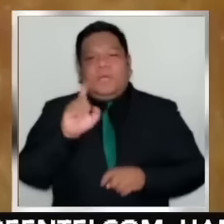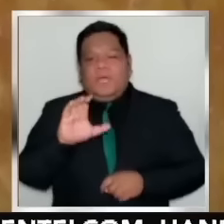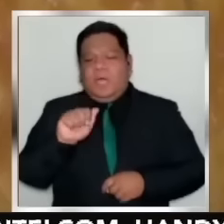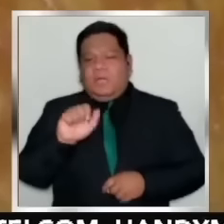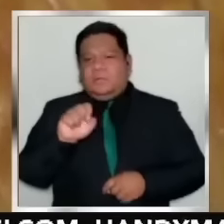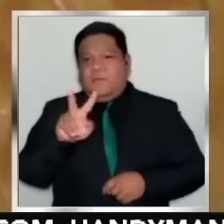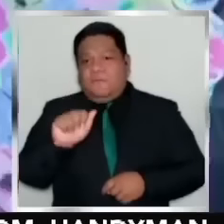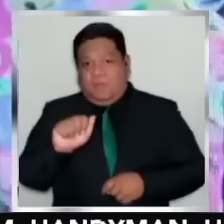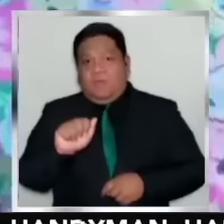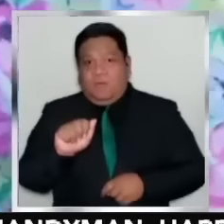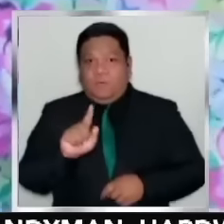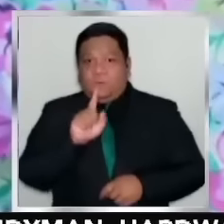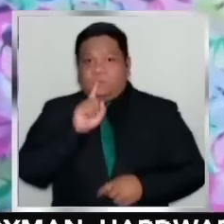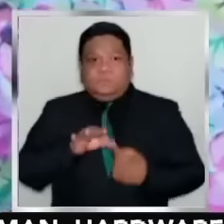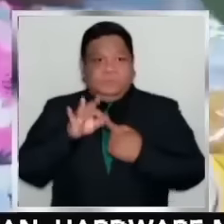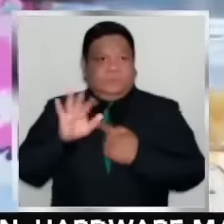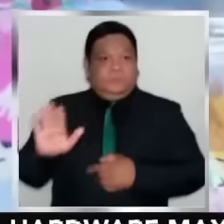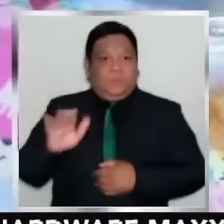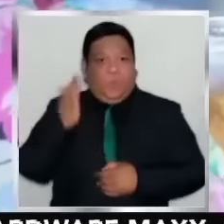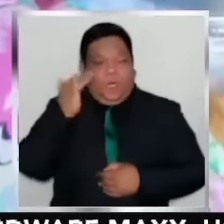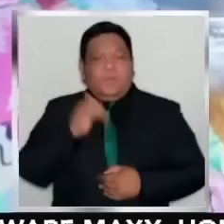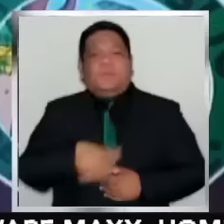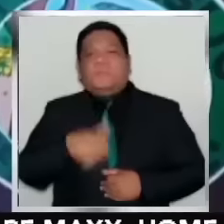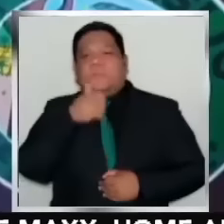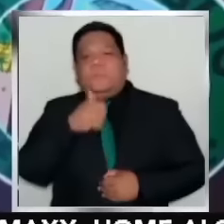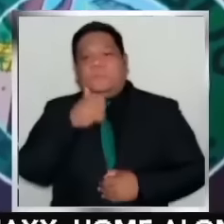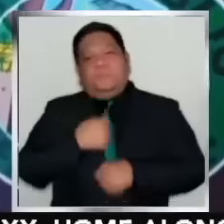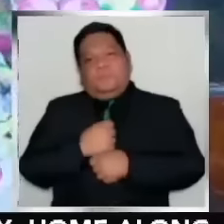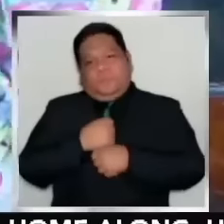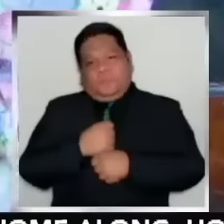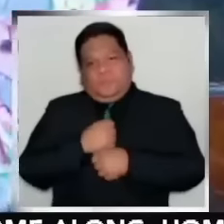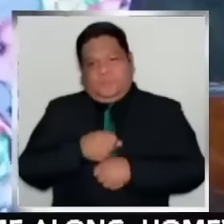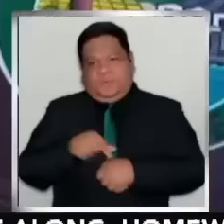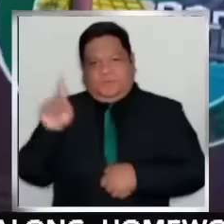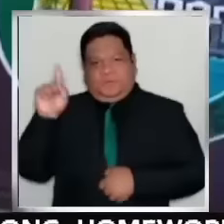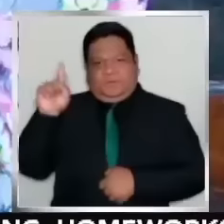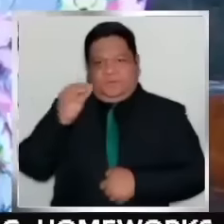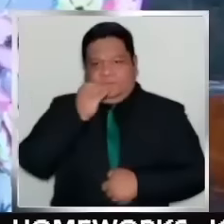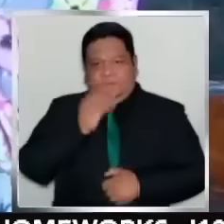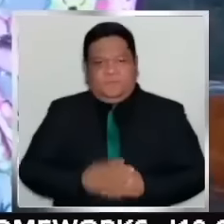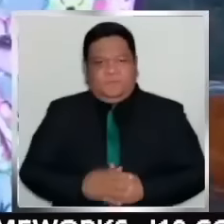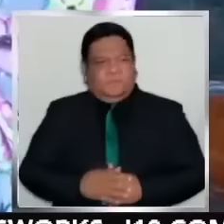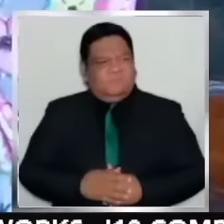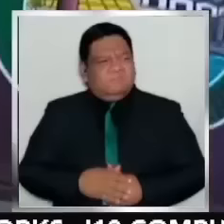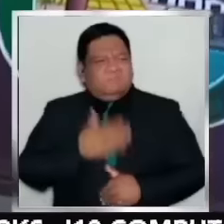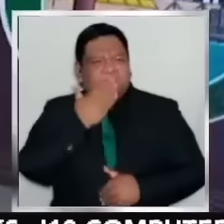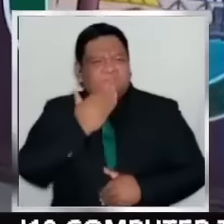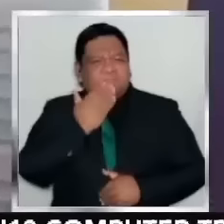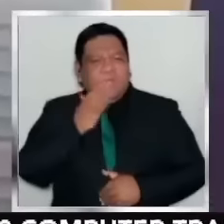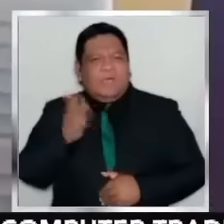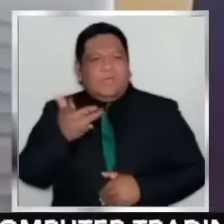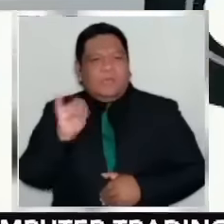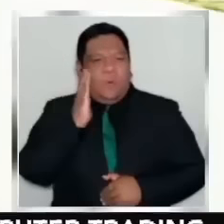mga kababaihan yung gumawa nito. Matamis siya. Para siyang crepe na ginawang crunchy.